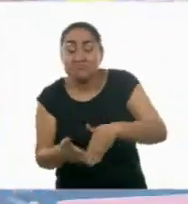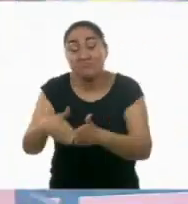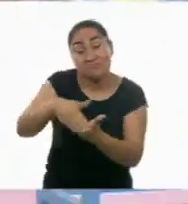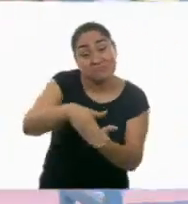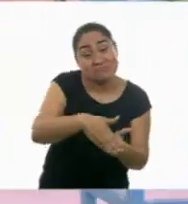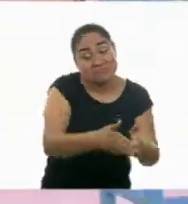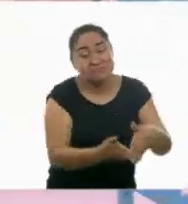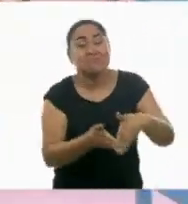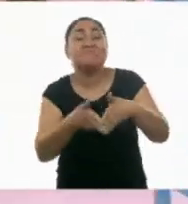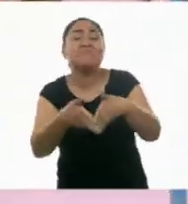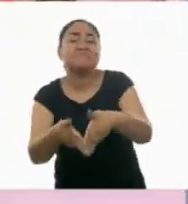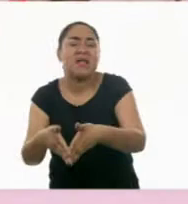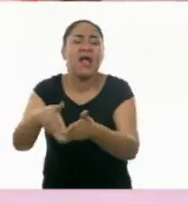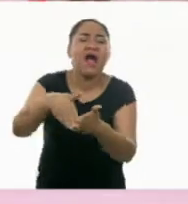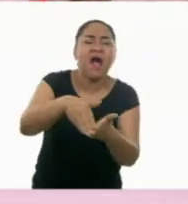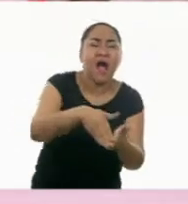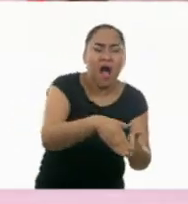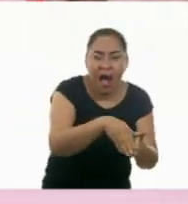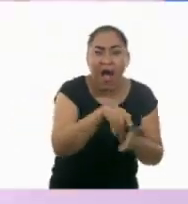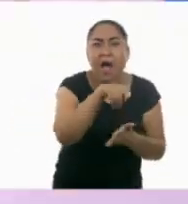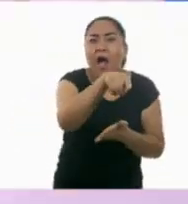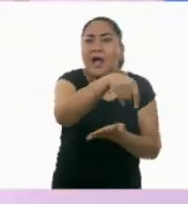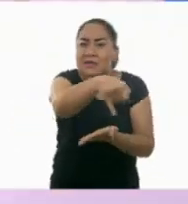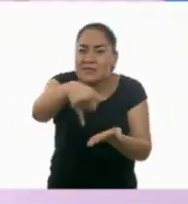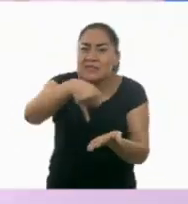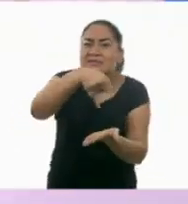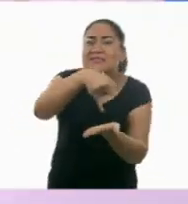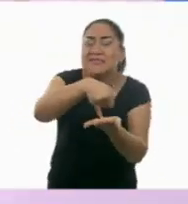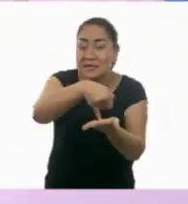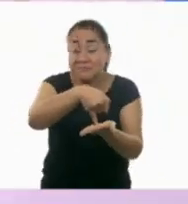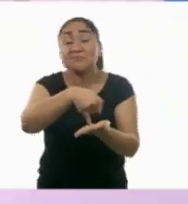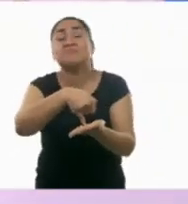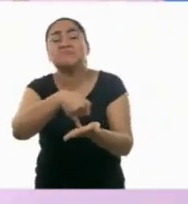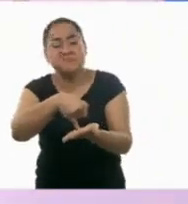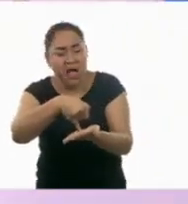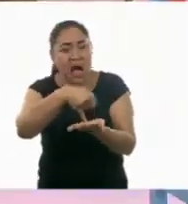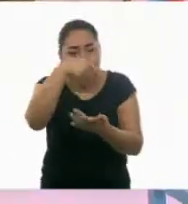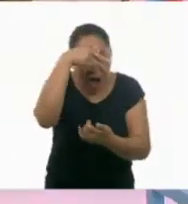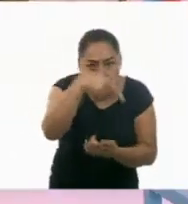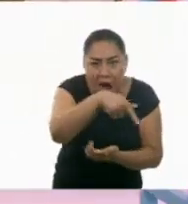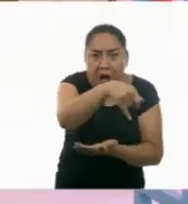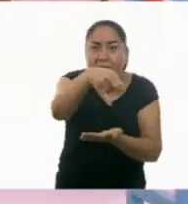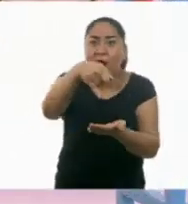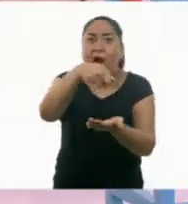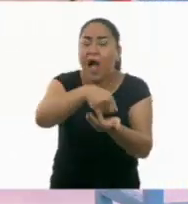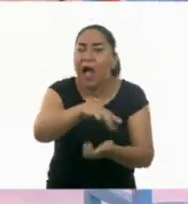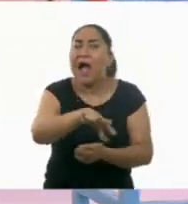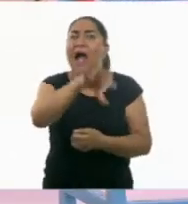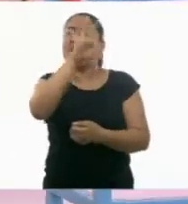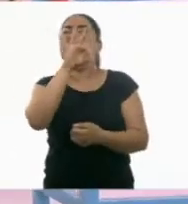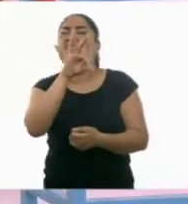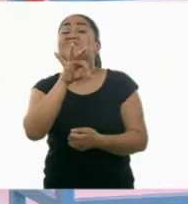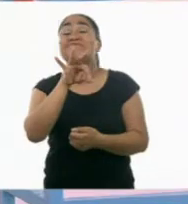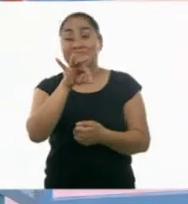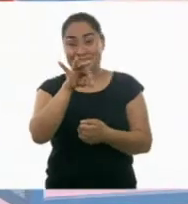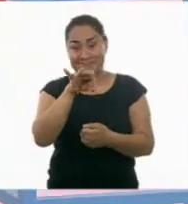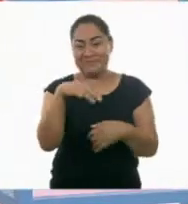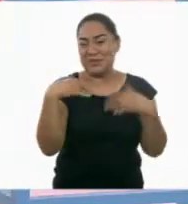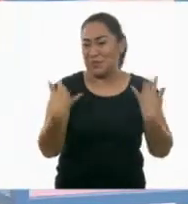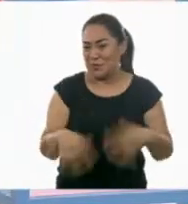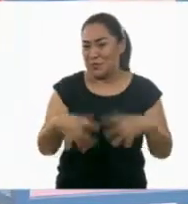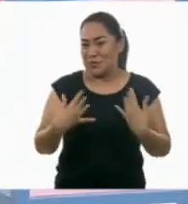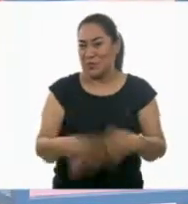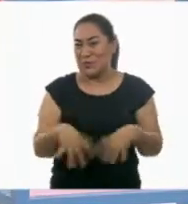bodón, bodón, y a una isla llegué bodón, bodón. En la isla encontré un